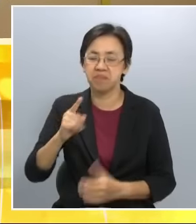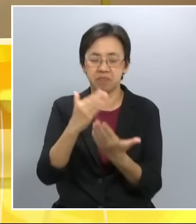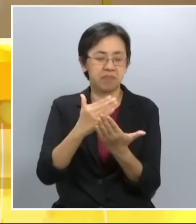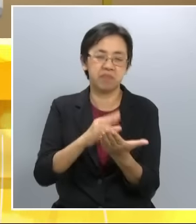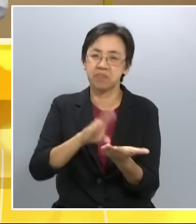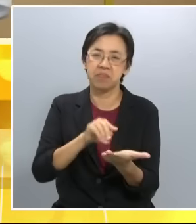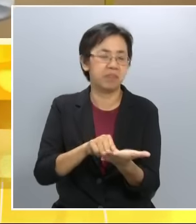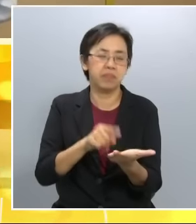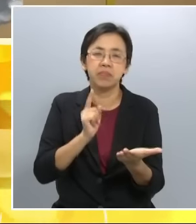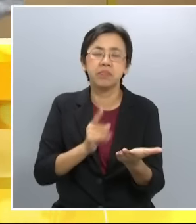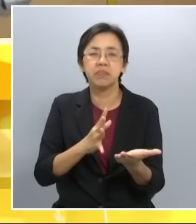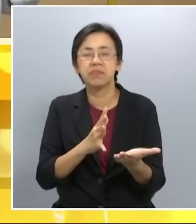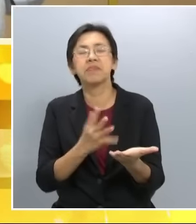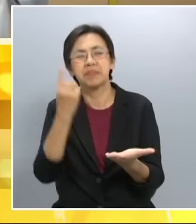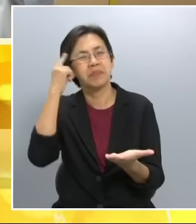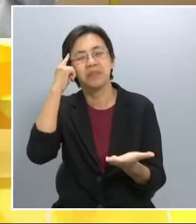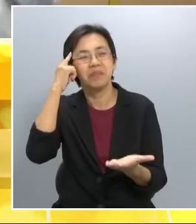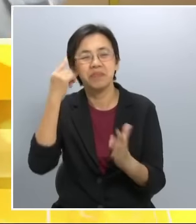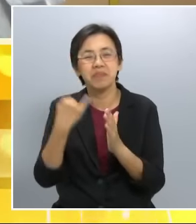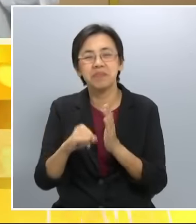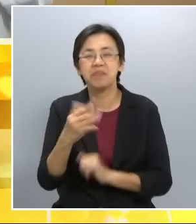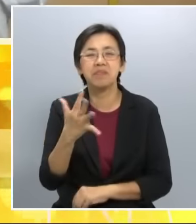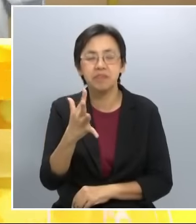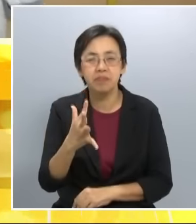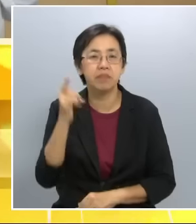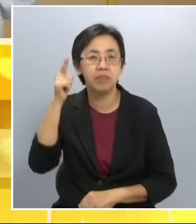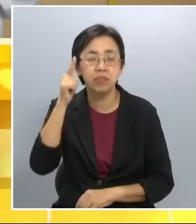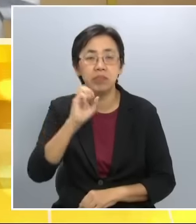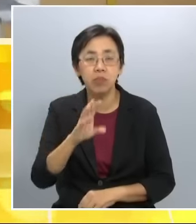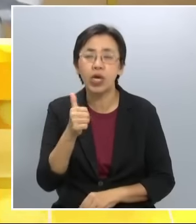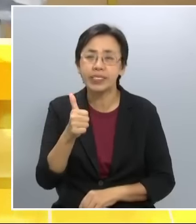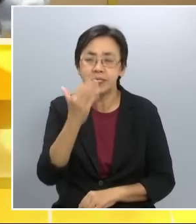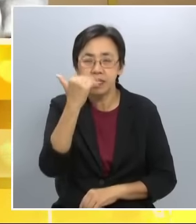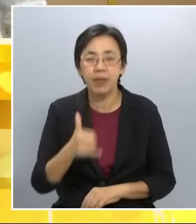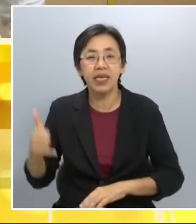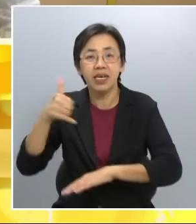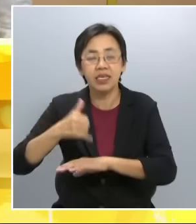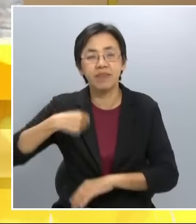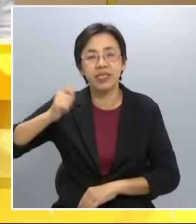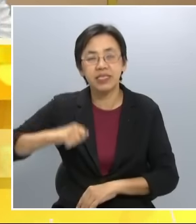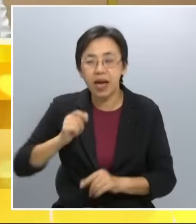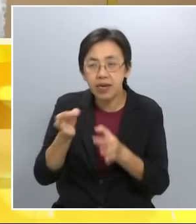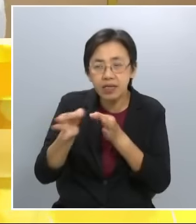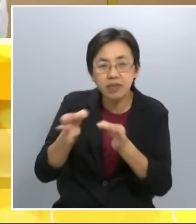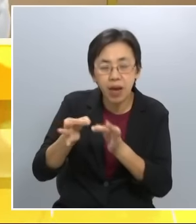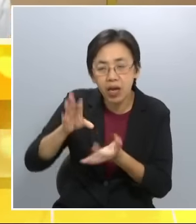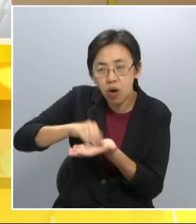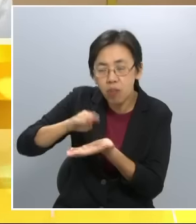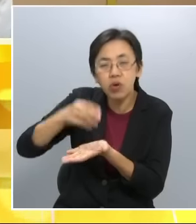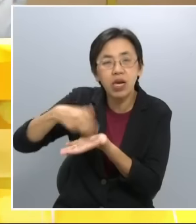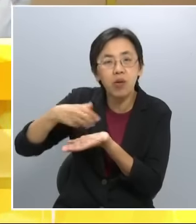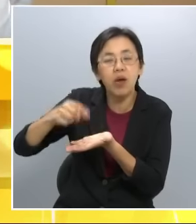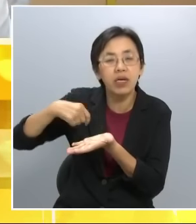จว่าไม่มีทางจะโดนคดีนี้แล้วก็ย้ำว่าคุณทักษิณบอกว่าดีที่จะได้ขึ้นศาลจะได้อธิบายข้อเท็จจริงไปเลย